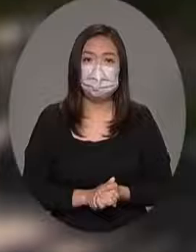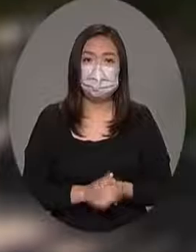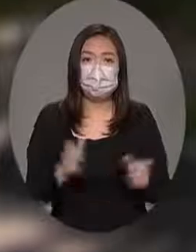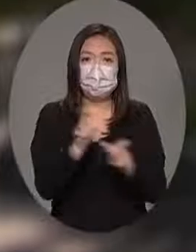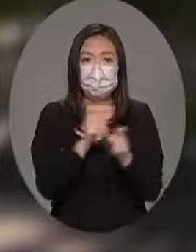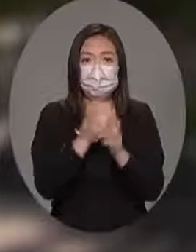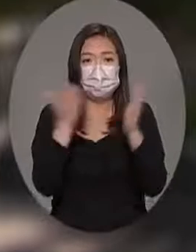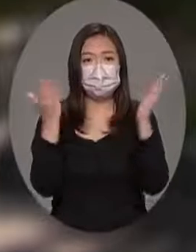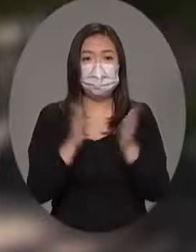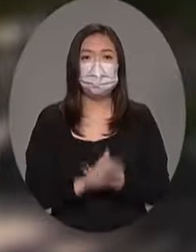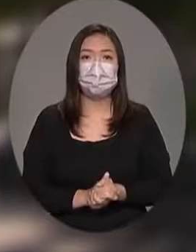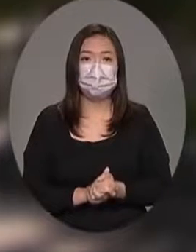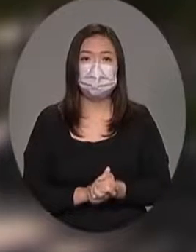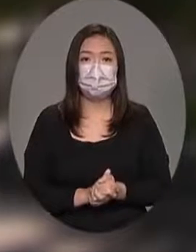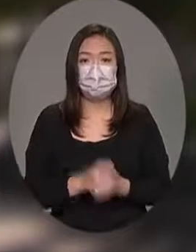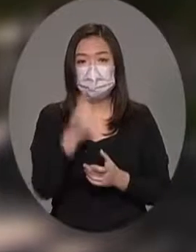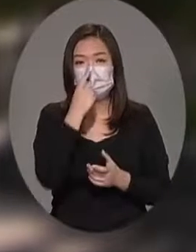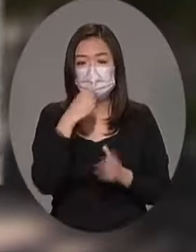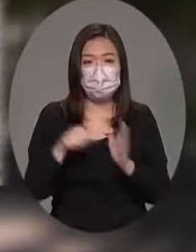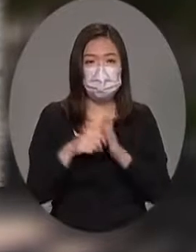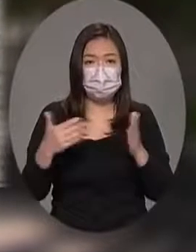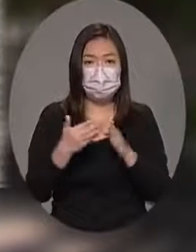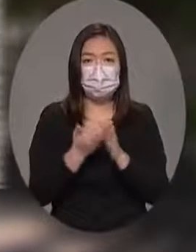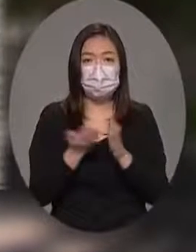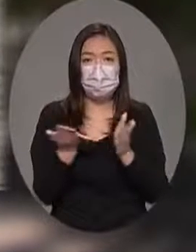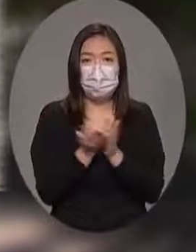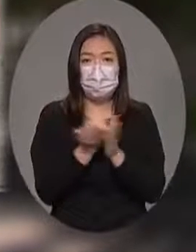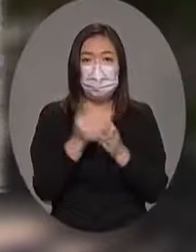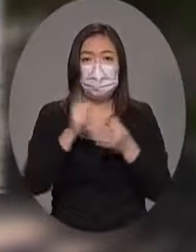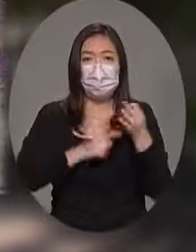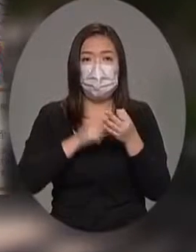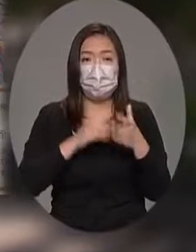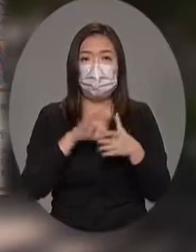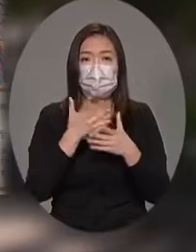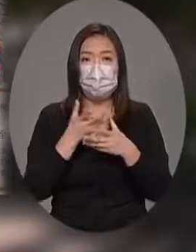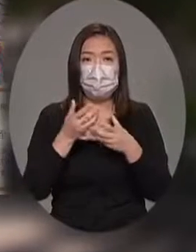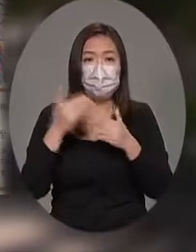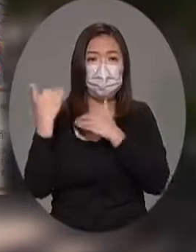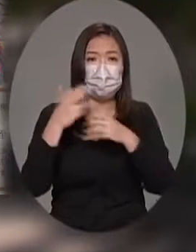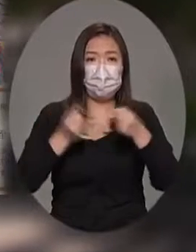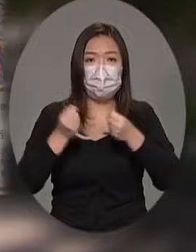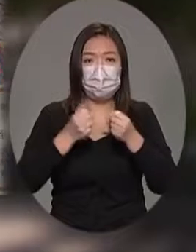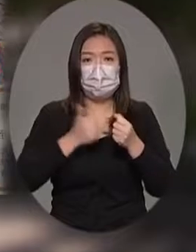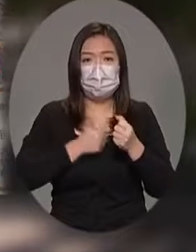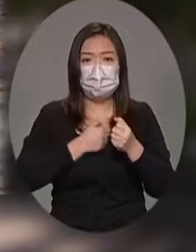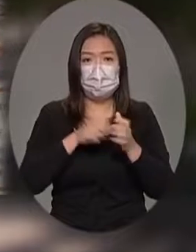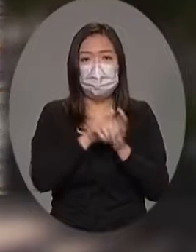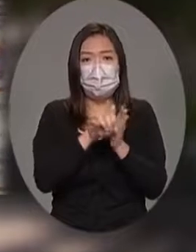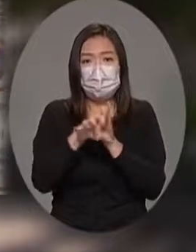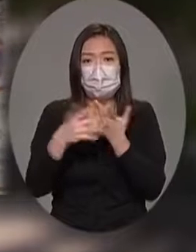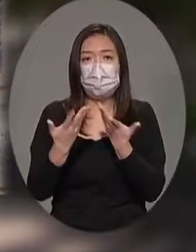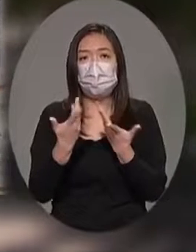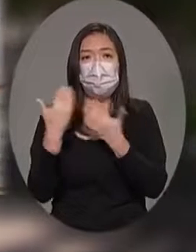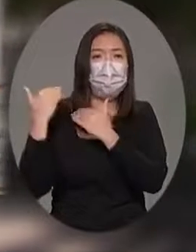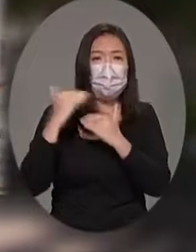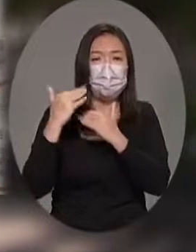經濟日報報導，英國最大港口費利克斯托港因為缺乏貨車司機卸下和搬運貨櫃